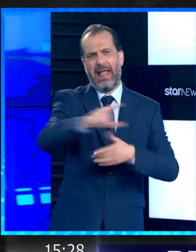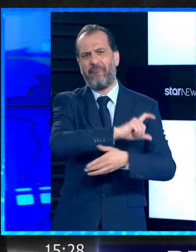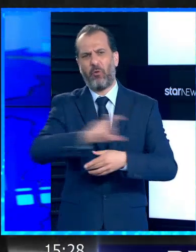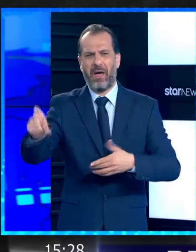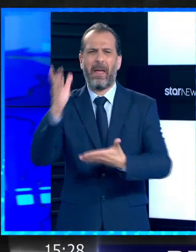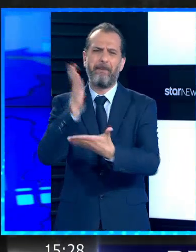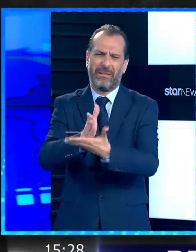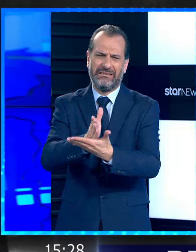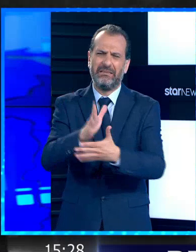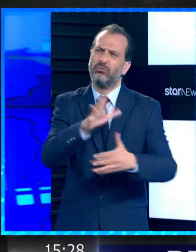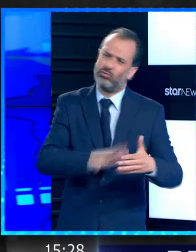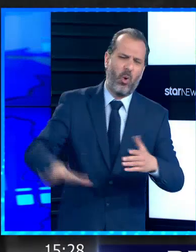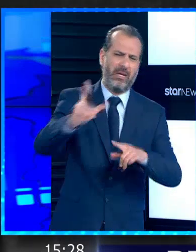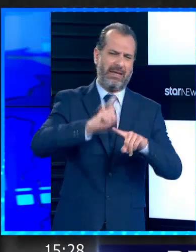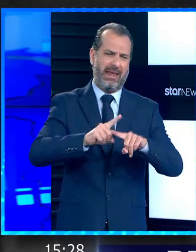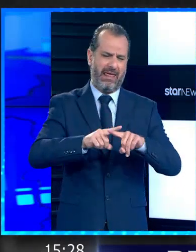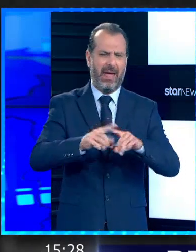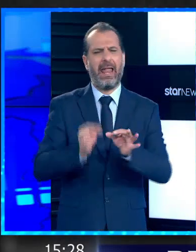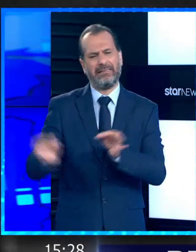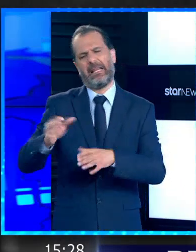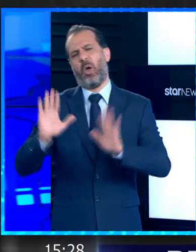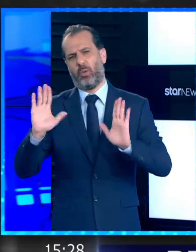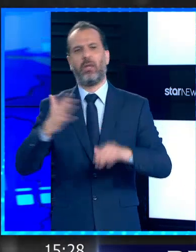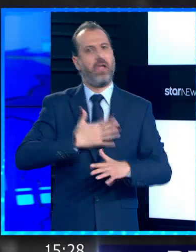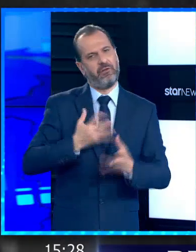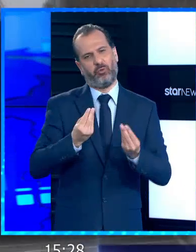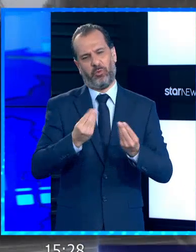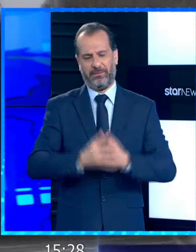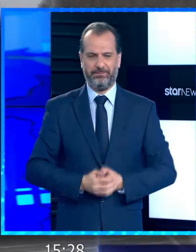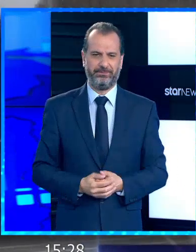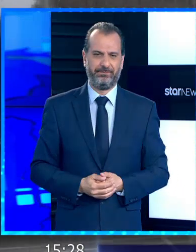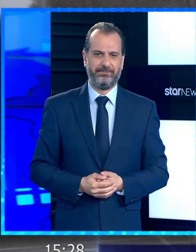σχεδόν την υπηρετική χώρα, Ράνια. Θοδωρή, ευχαριστούμε πολύ για την ενημέρωση.